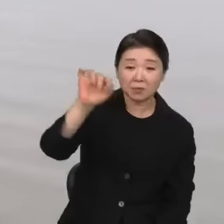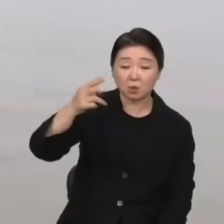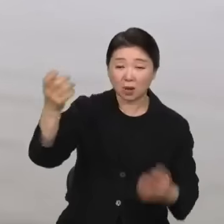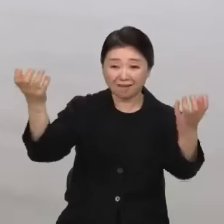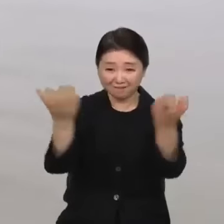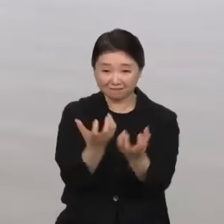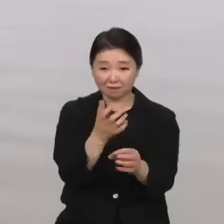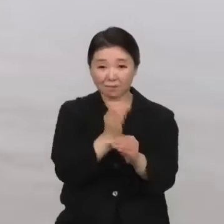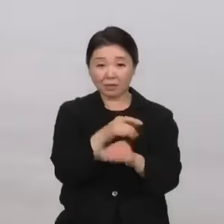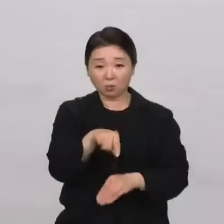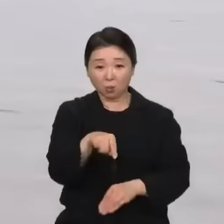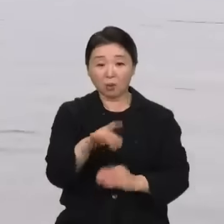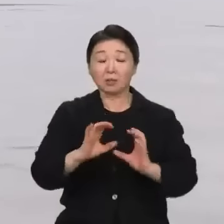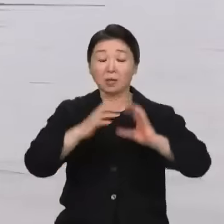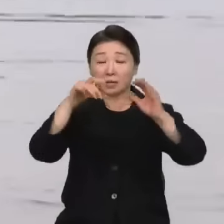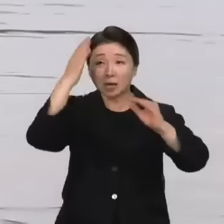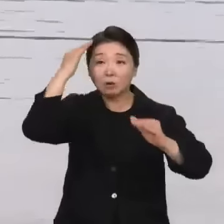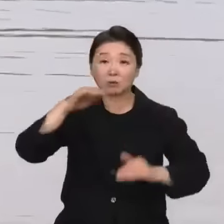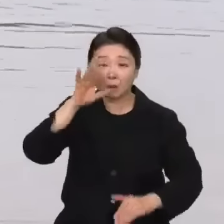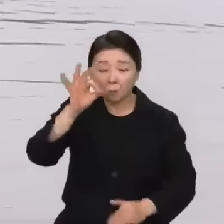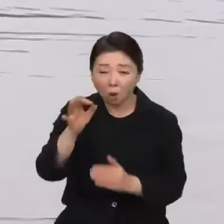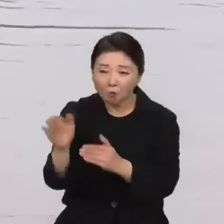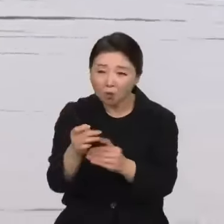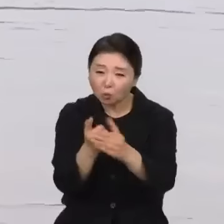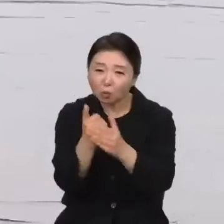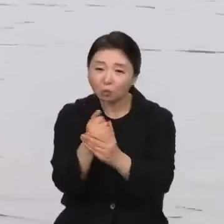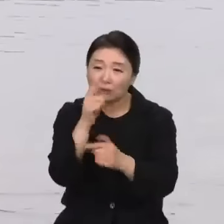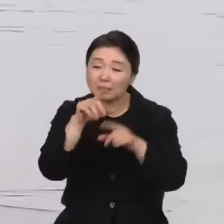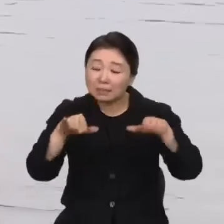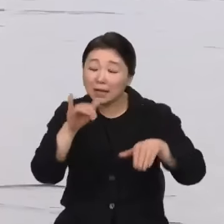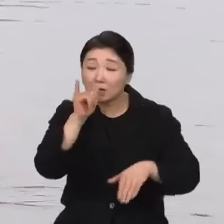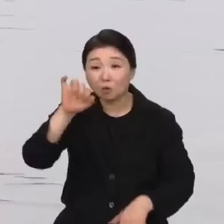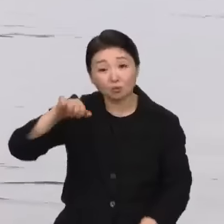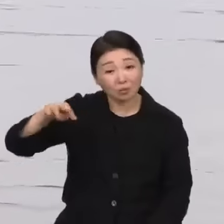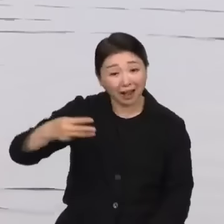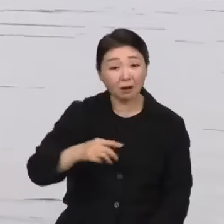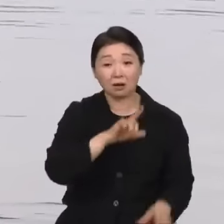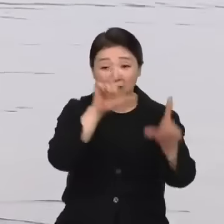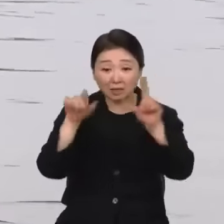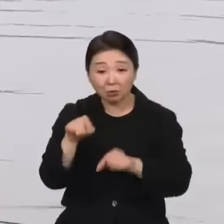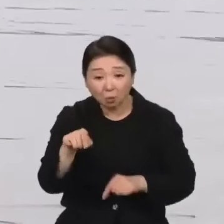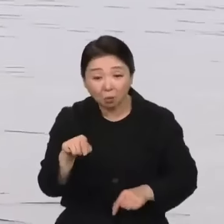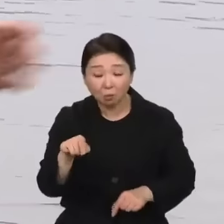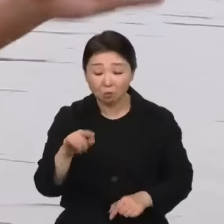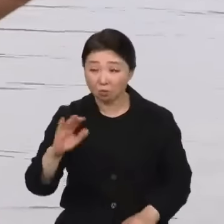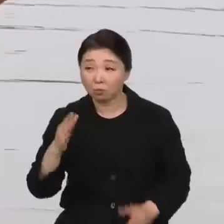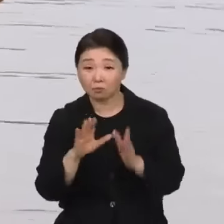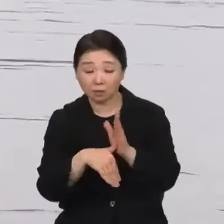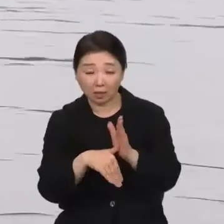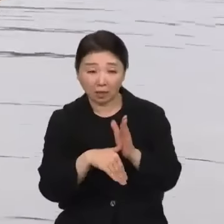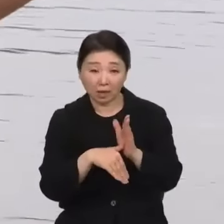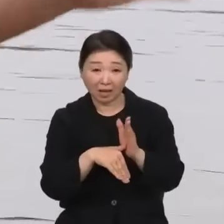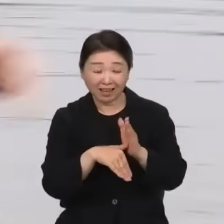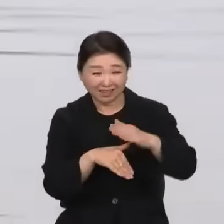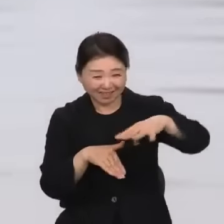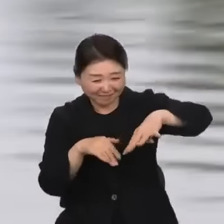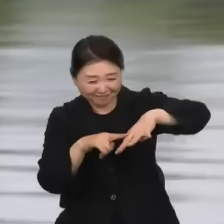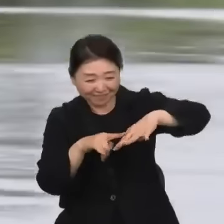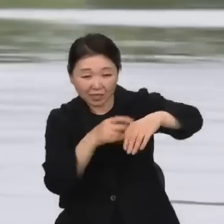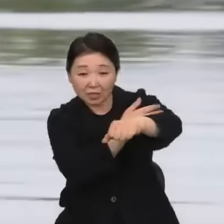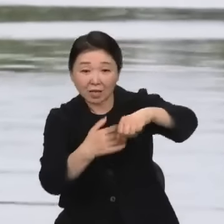세계에서 우리나라에서만 볼 수 있는 희귀한 물고기들과 새들, 또 수달까지 살고 있는 곳입니다. 그런데 최근엔 세종보 재가동 문제를